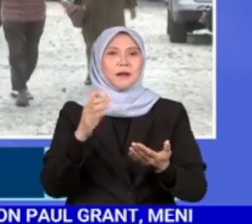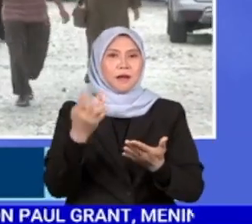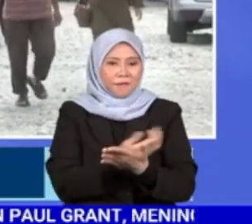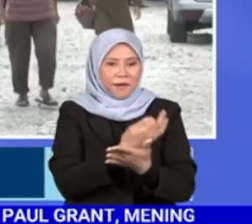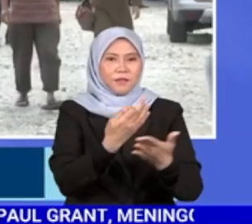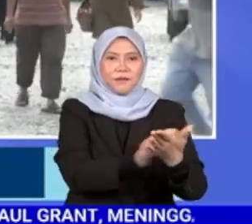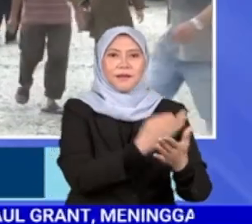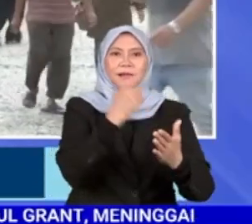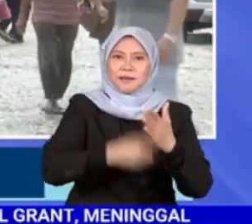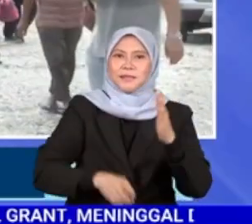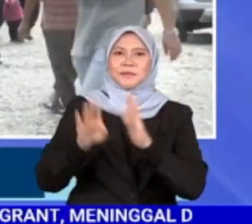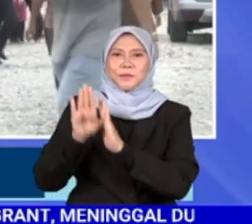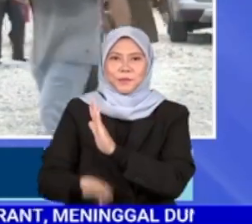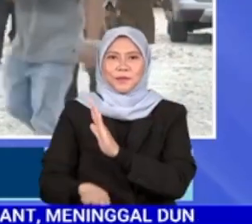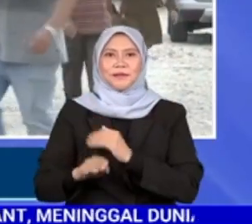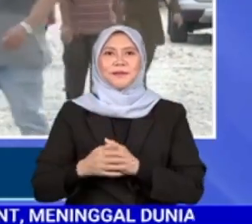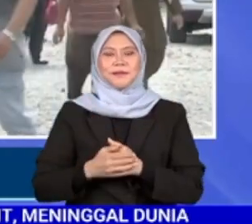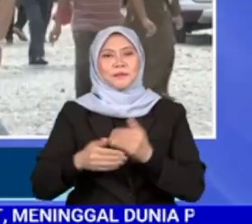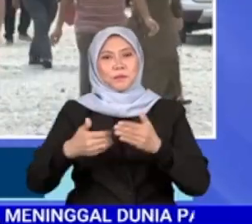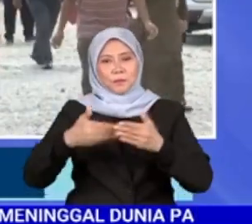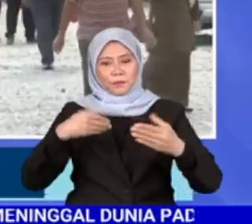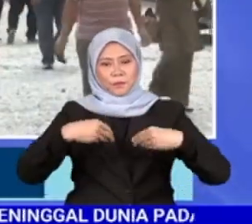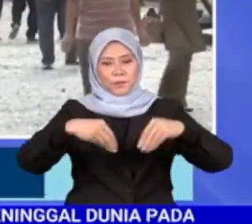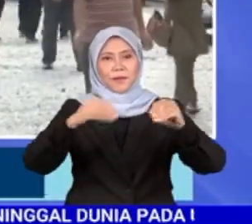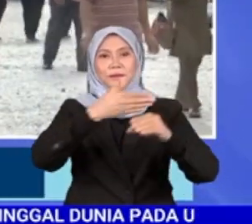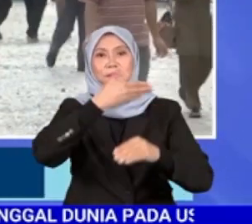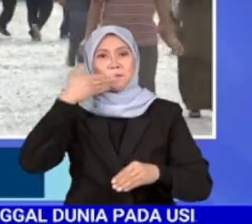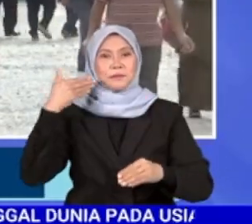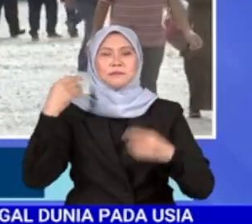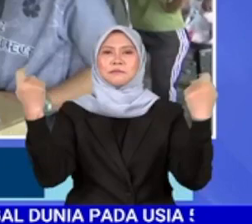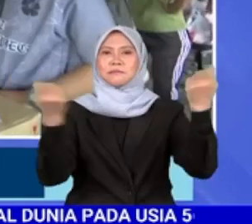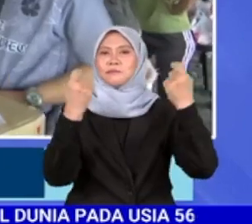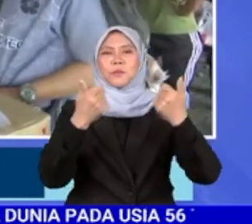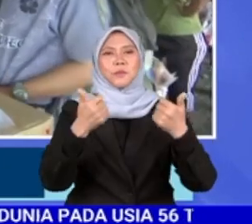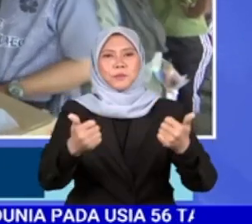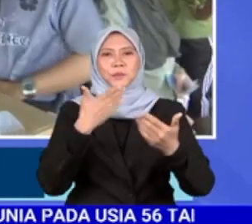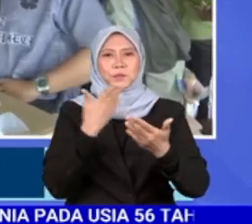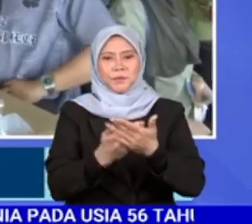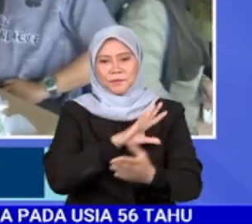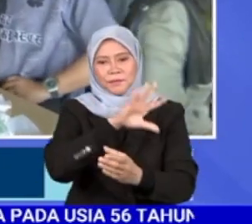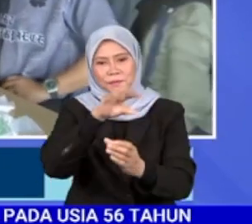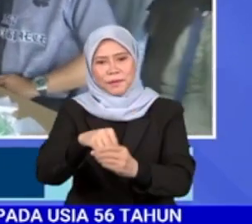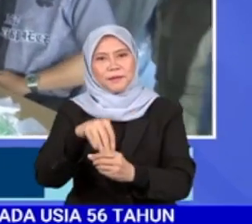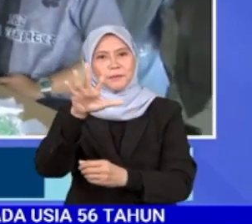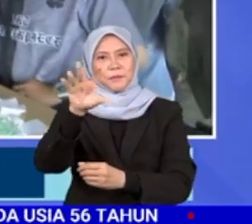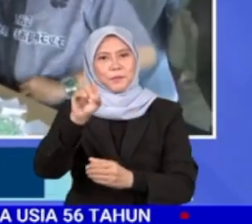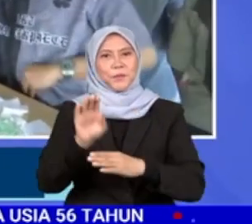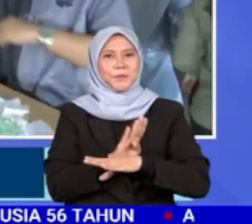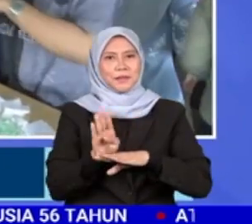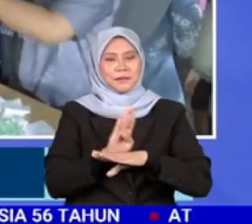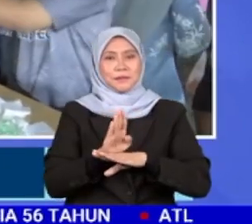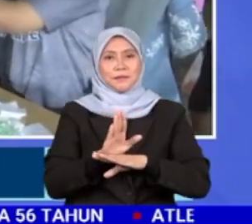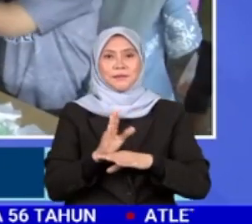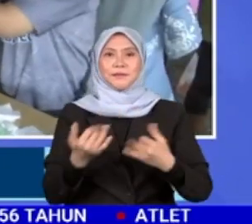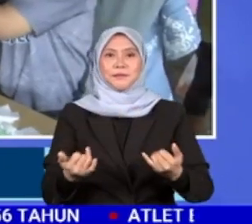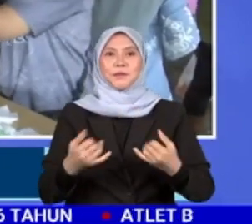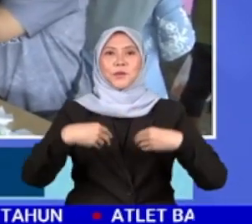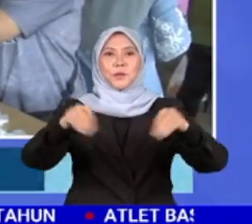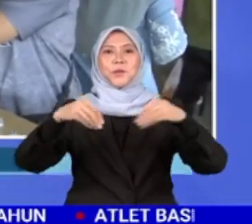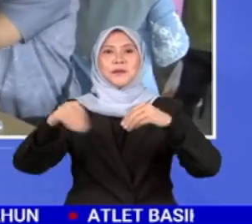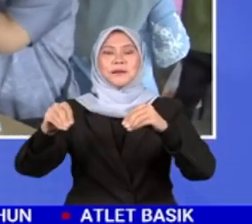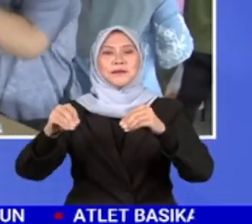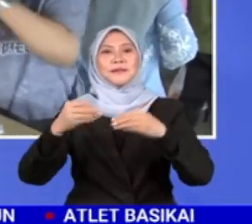harga berpatutan. Jualan pra-Ramadan mendapat sambutan menggalakkan dengan pelibatan lebih 50 peniaga. Terus berlangsung